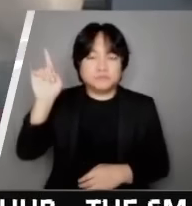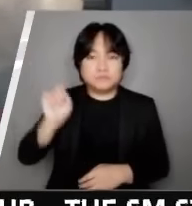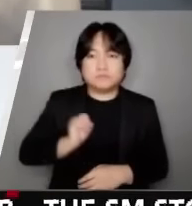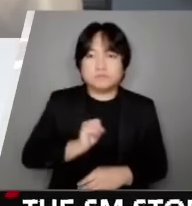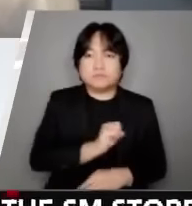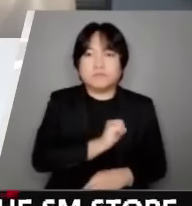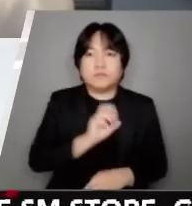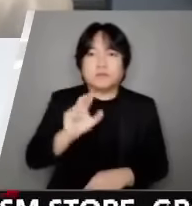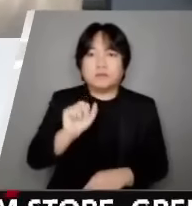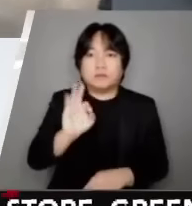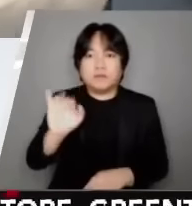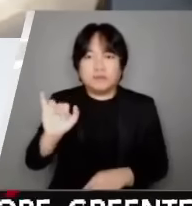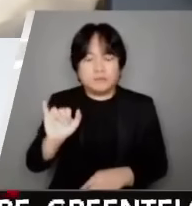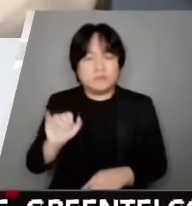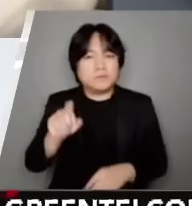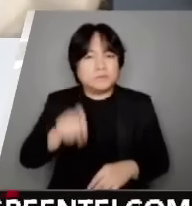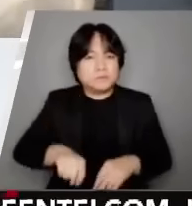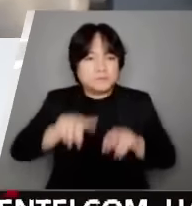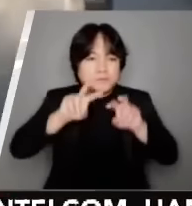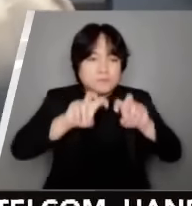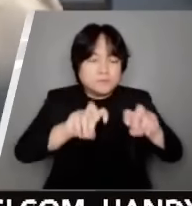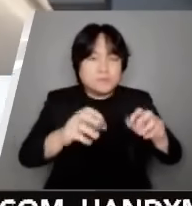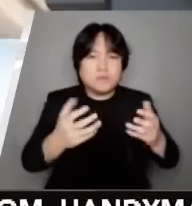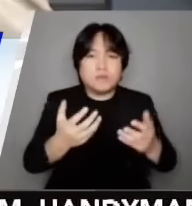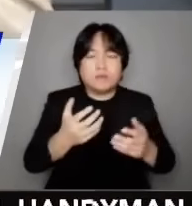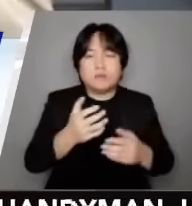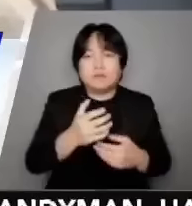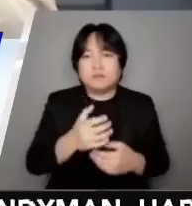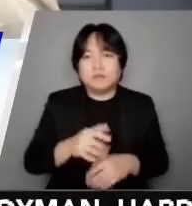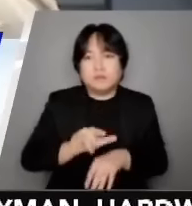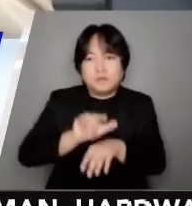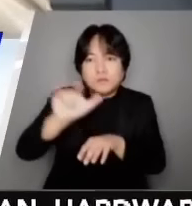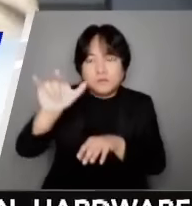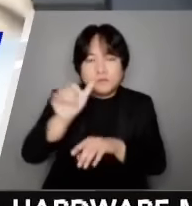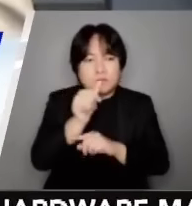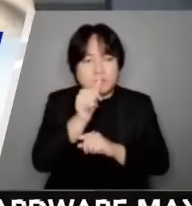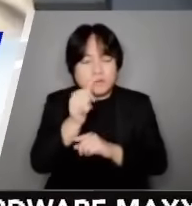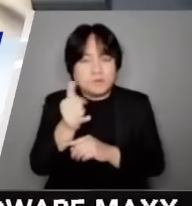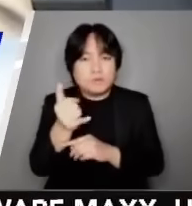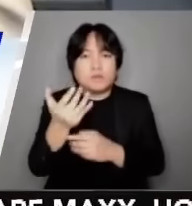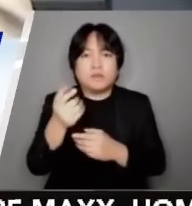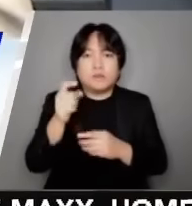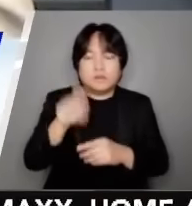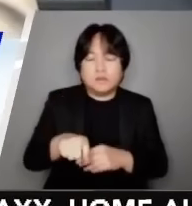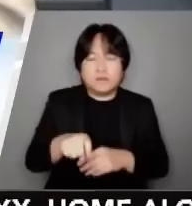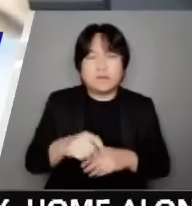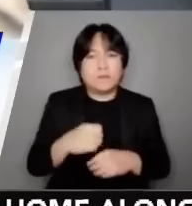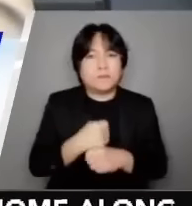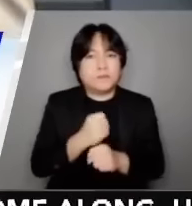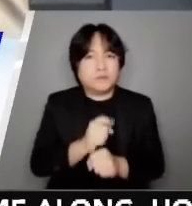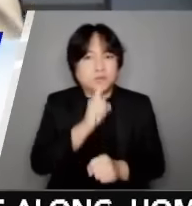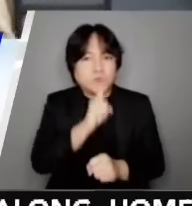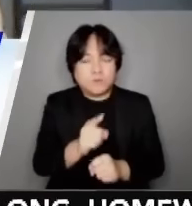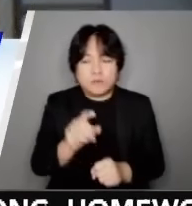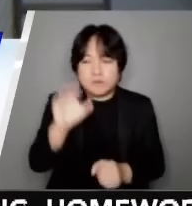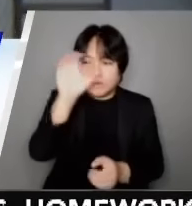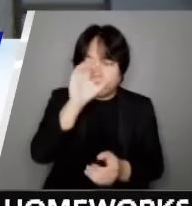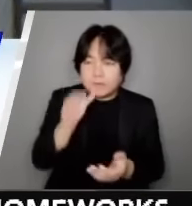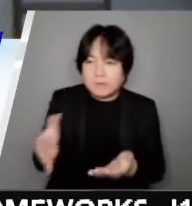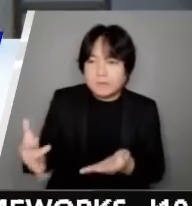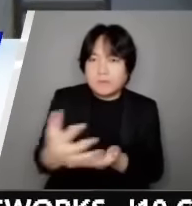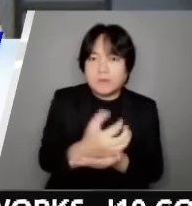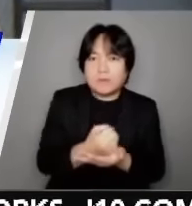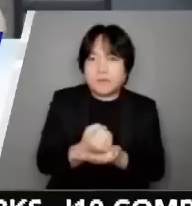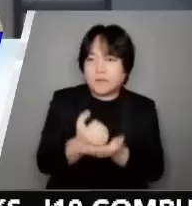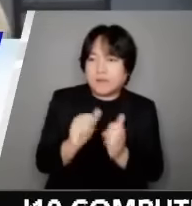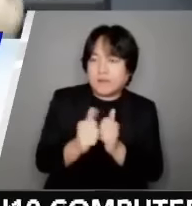lumabas that very day from the Philippines doon natin matrack down at sino yung mga ciq C of immigration quarantine ang